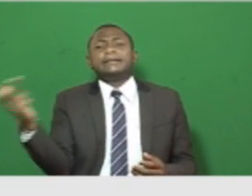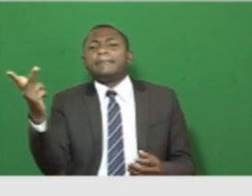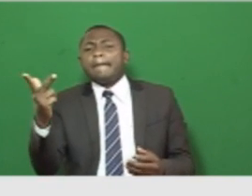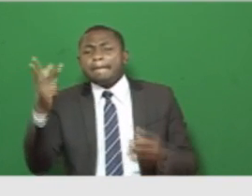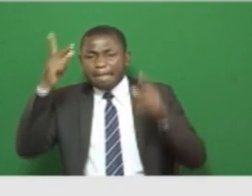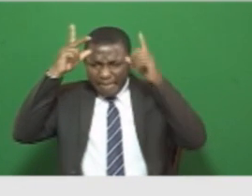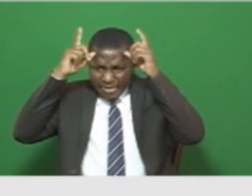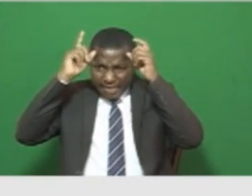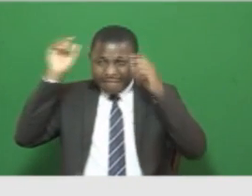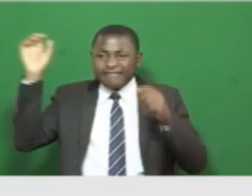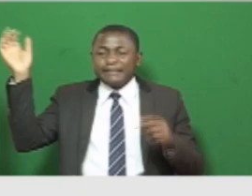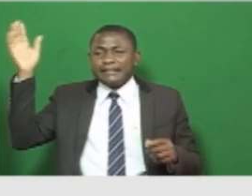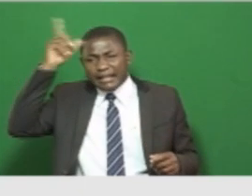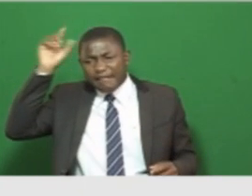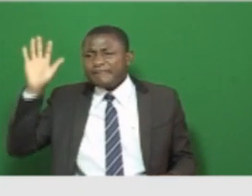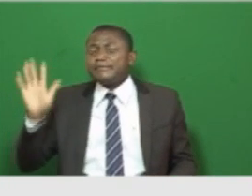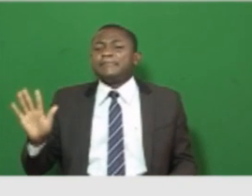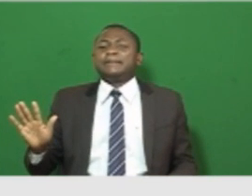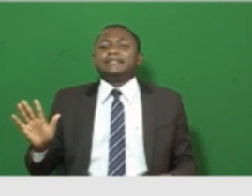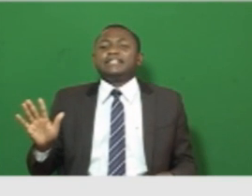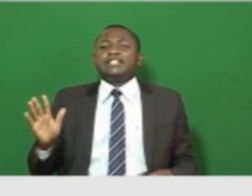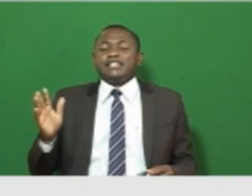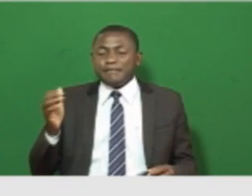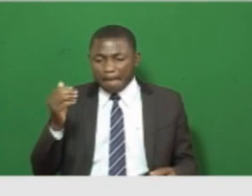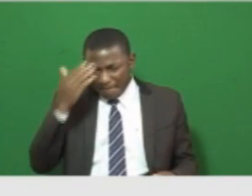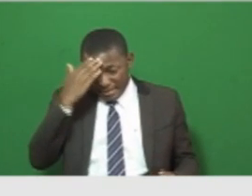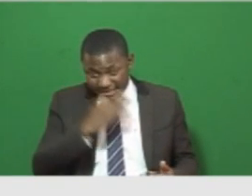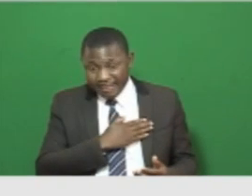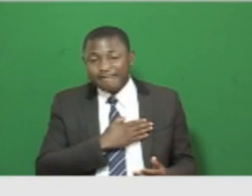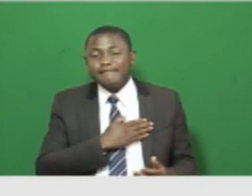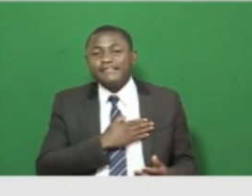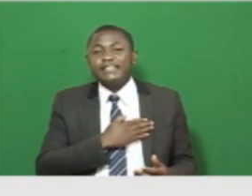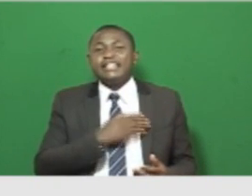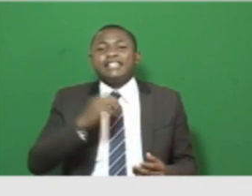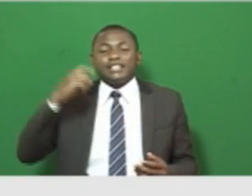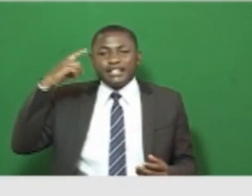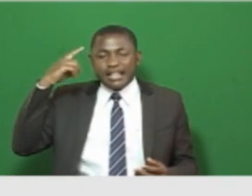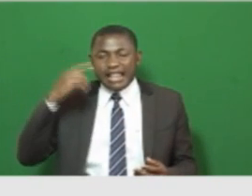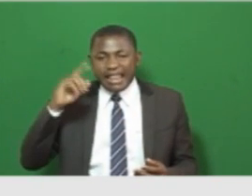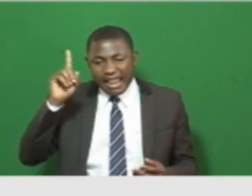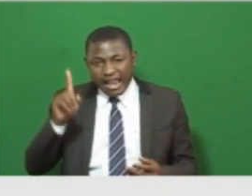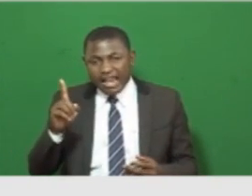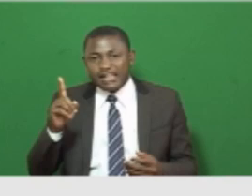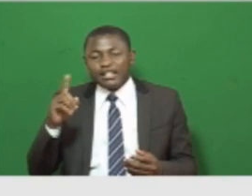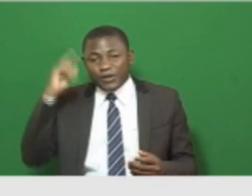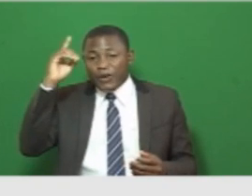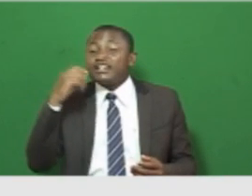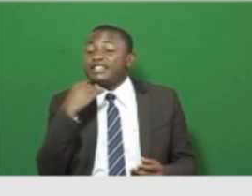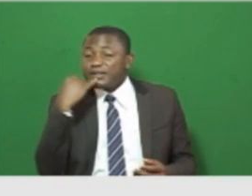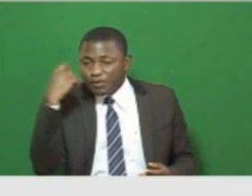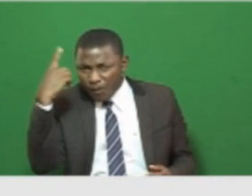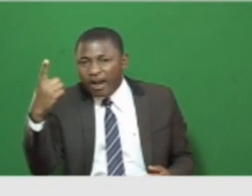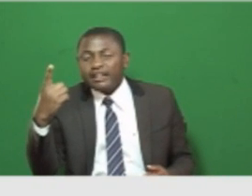Mweya yakaipa inotendawo izvozvo ichidedera. Zvino iwe munhu woupenzi, unoda kuziva here